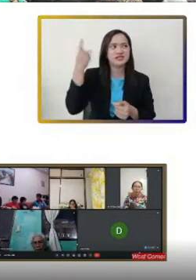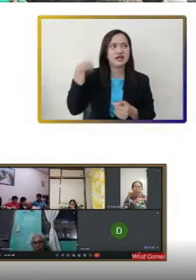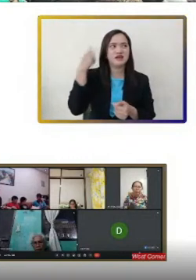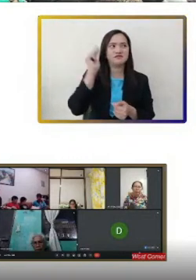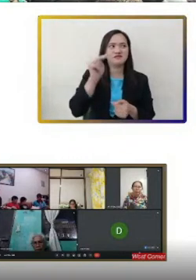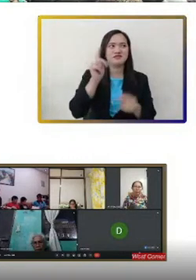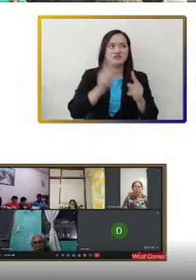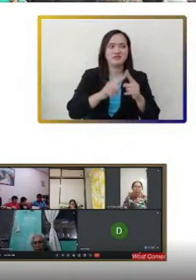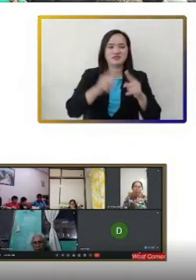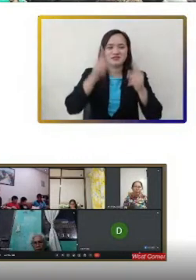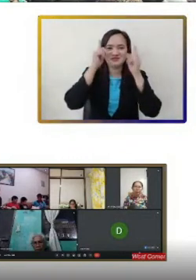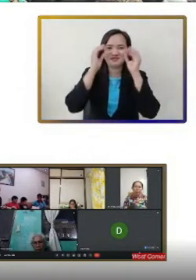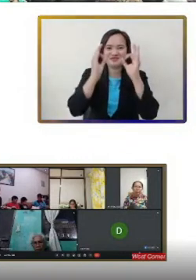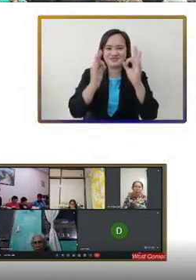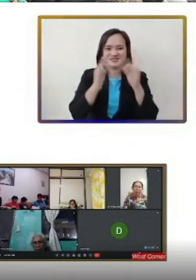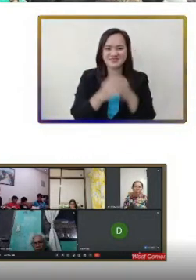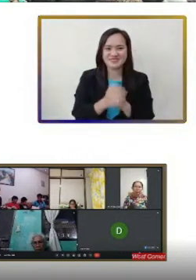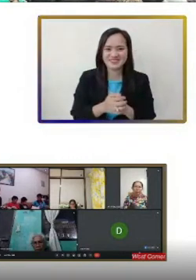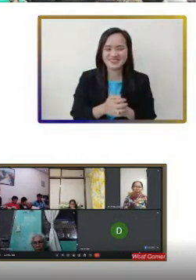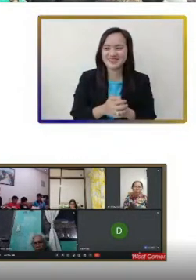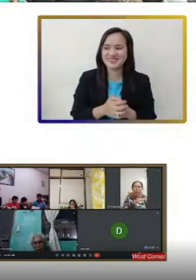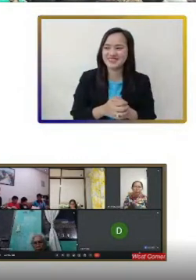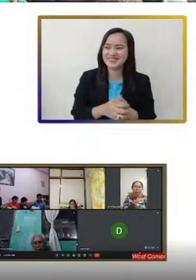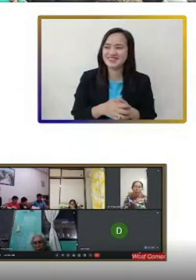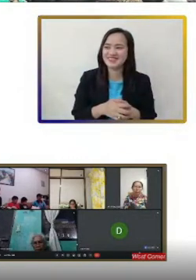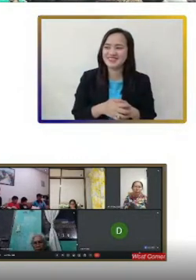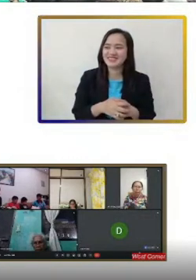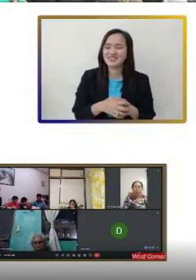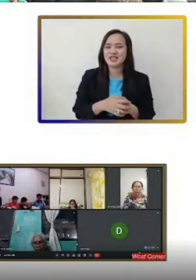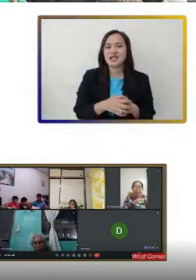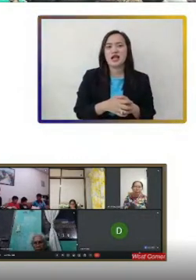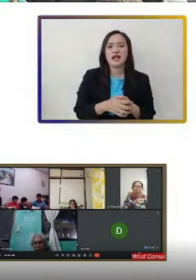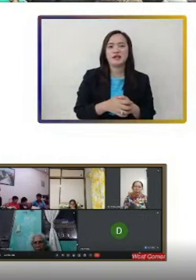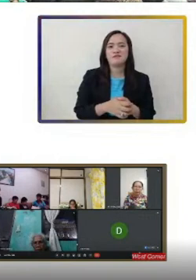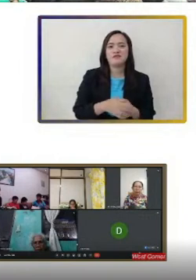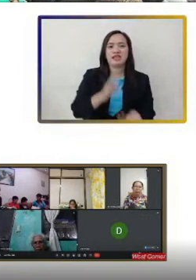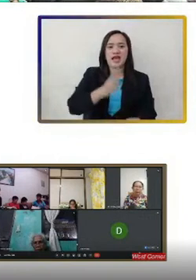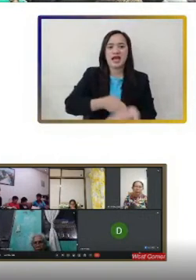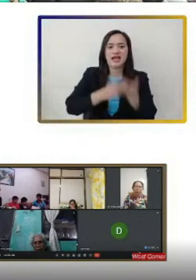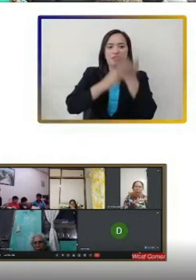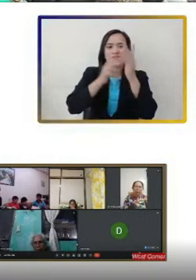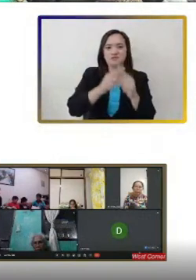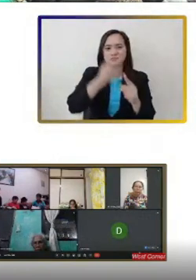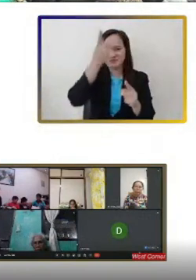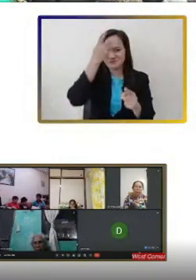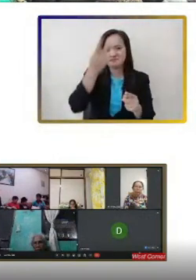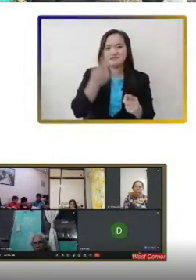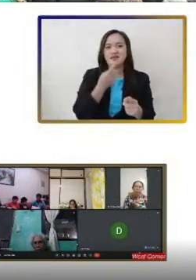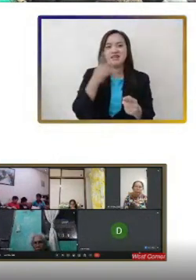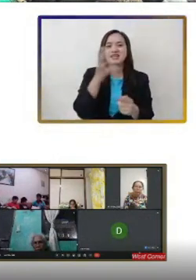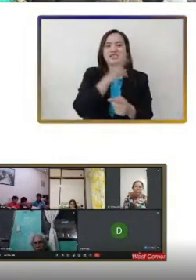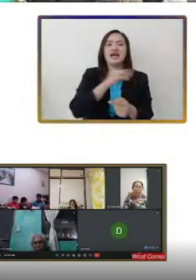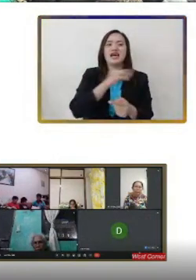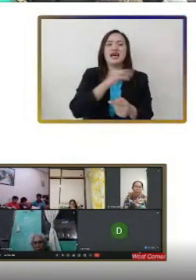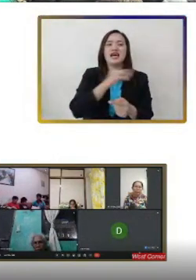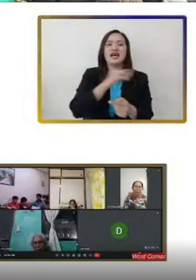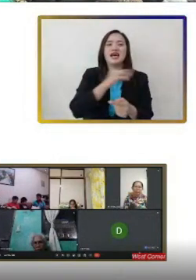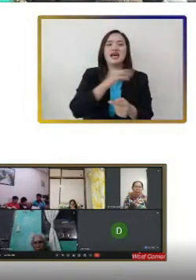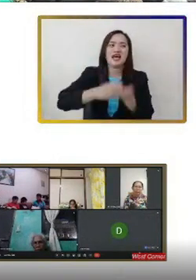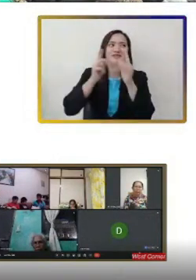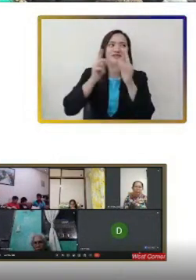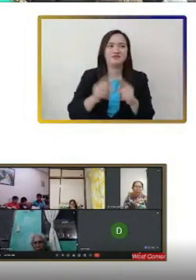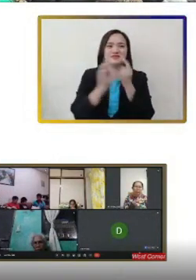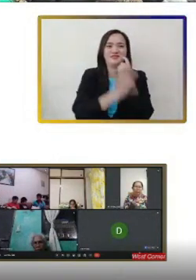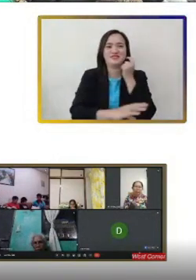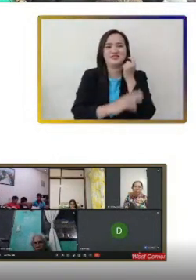ngayon doon sa programa po nating tulong sa magulang at tulong sa bayan. At marami hong